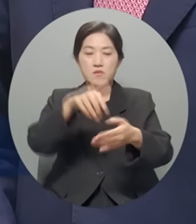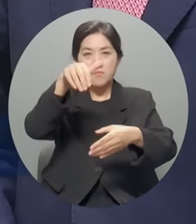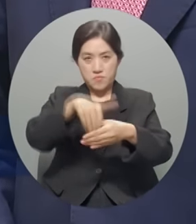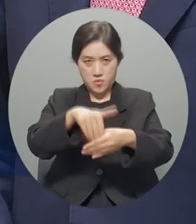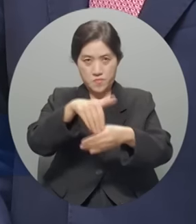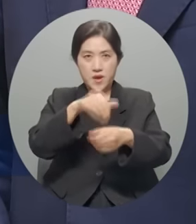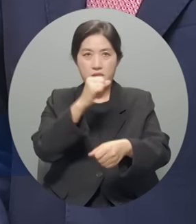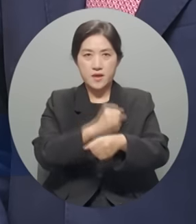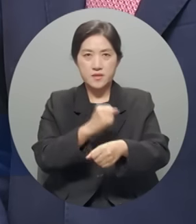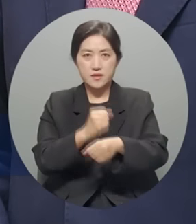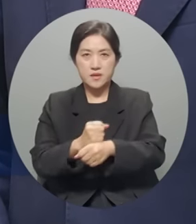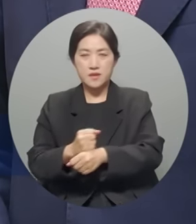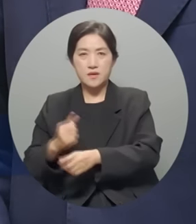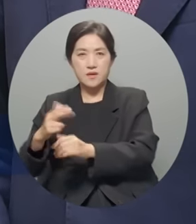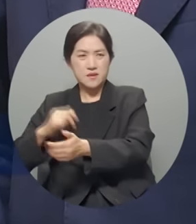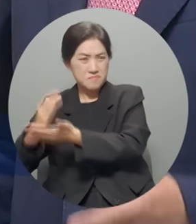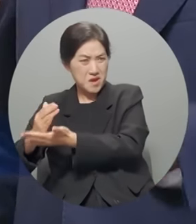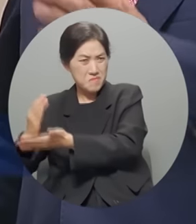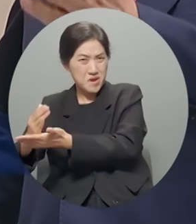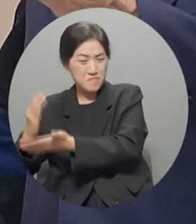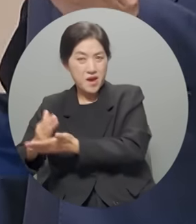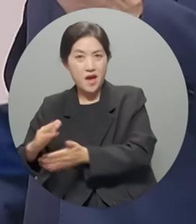표결하는데